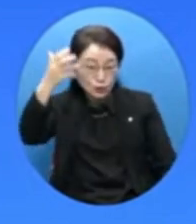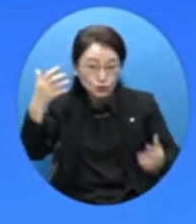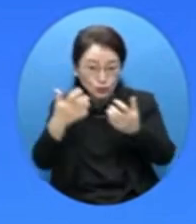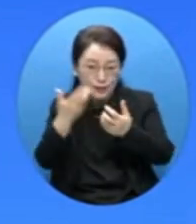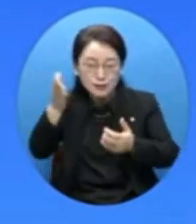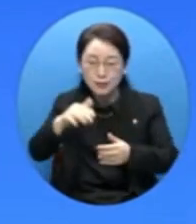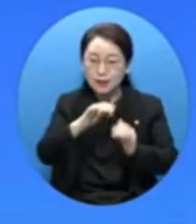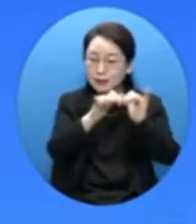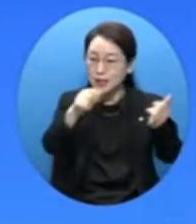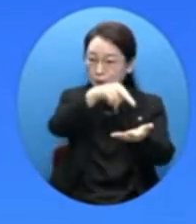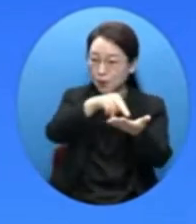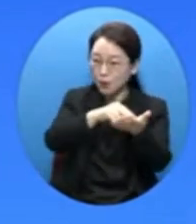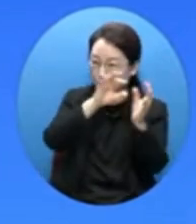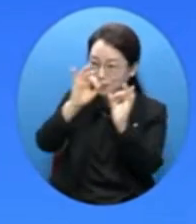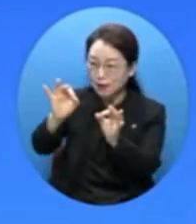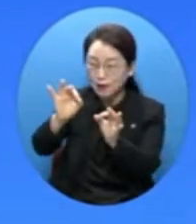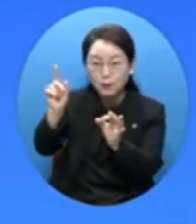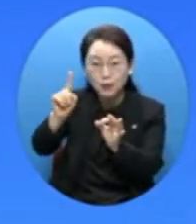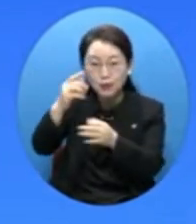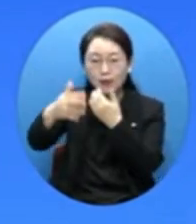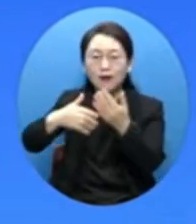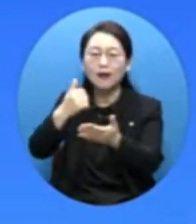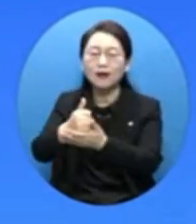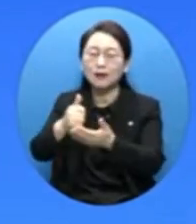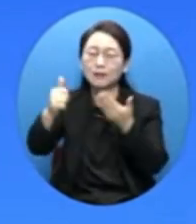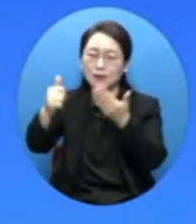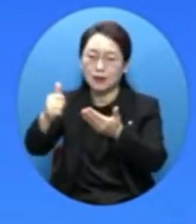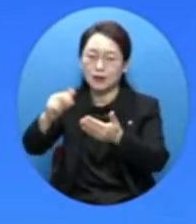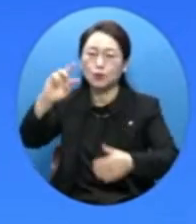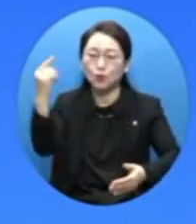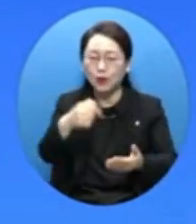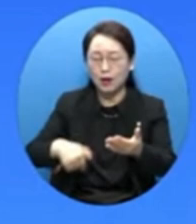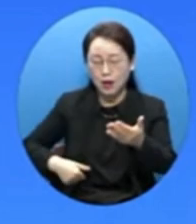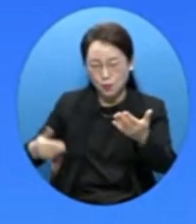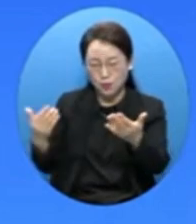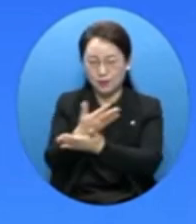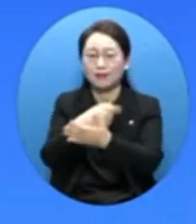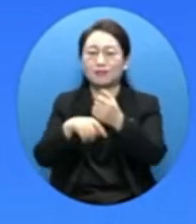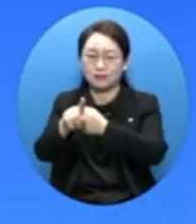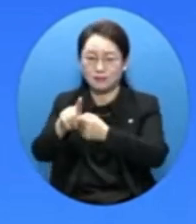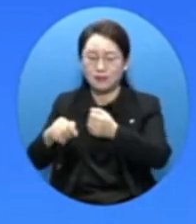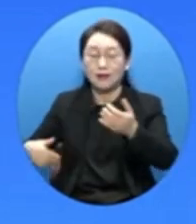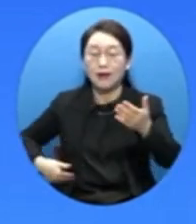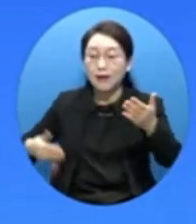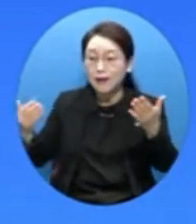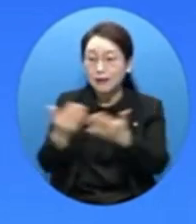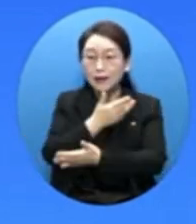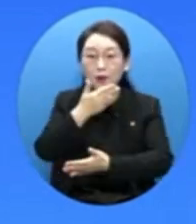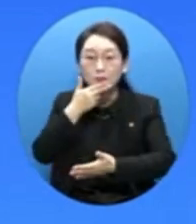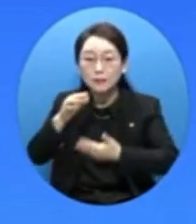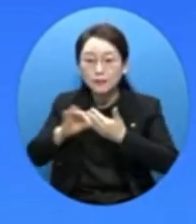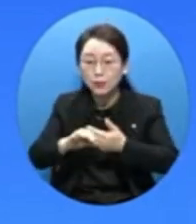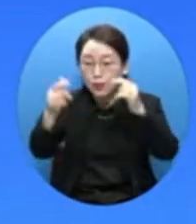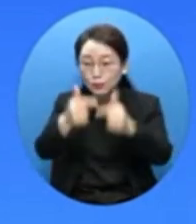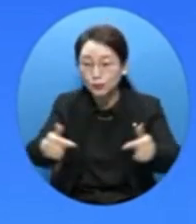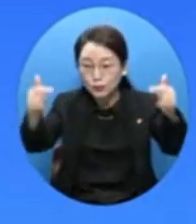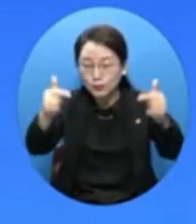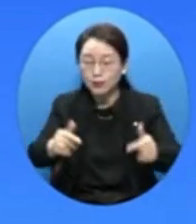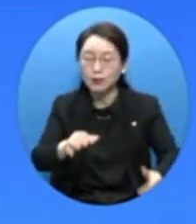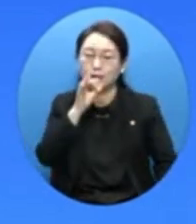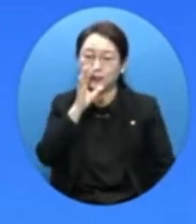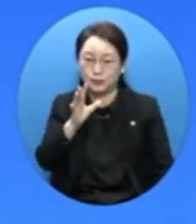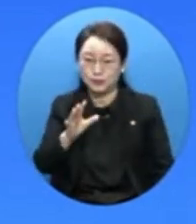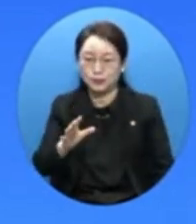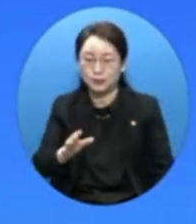때는 하나님께 돌아가는 회개로부터 시작되는 것입니다. 회개 없이 부흥 역사가 나타나지 않습니다.